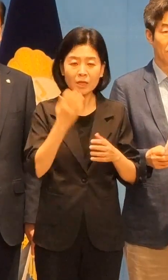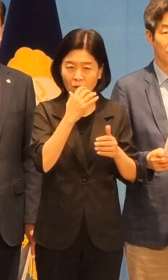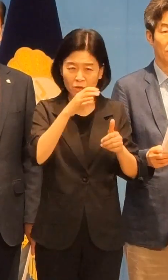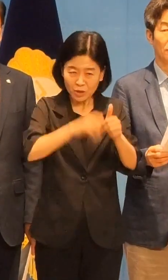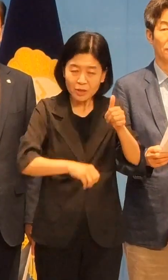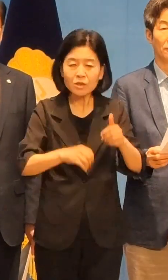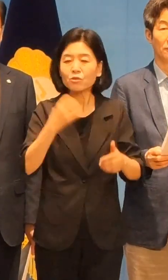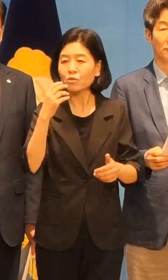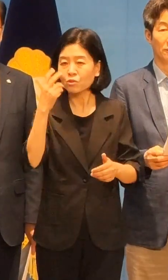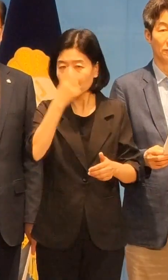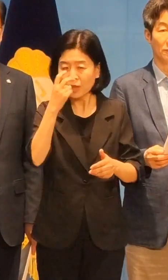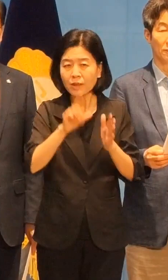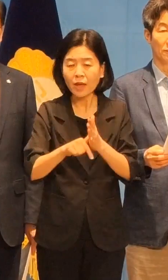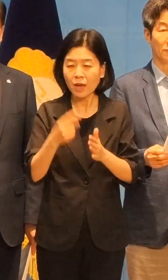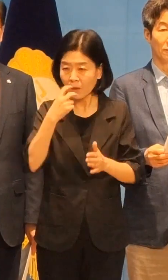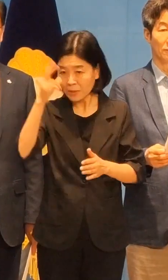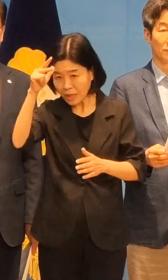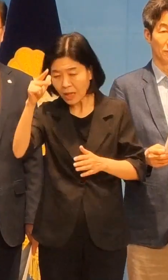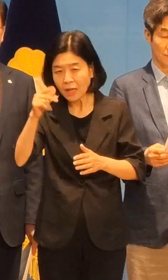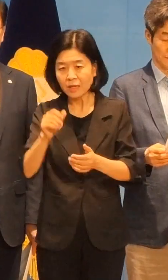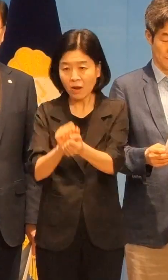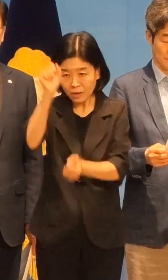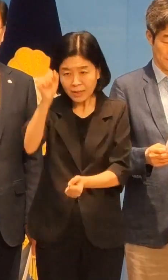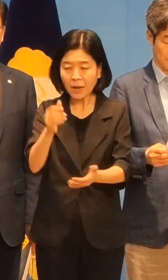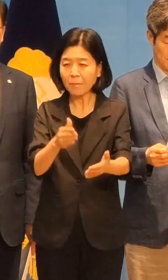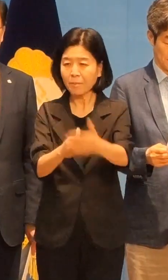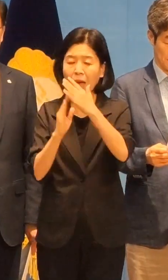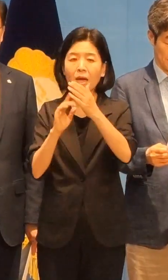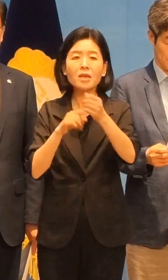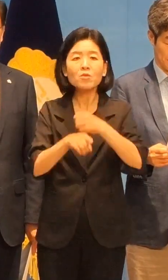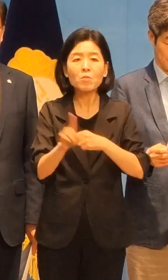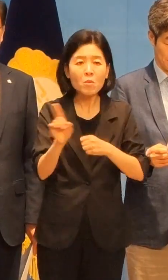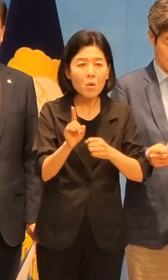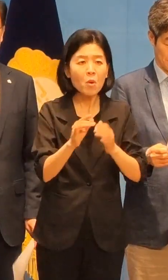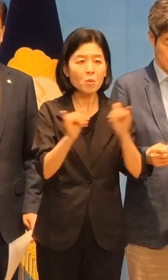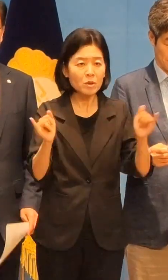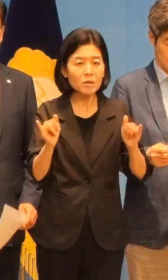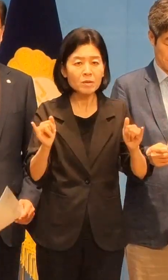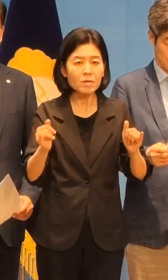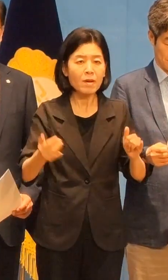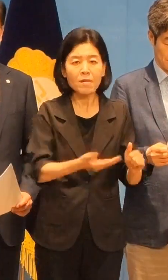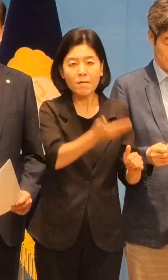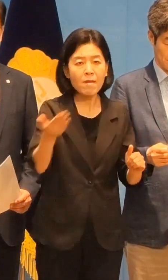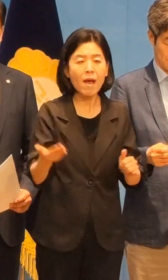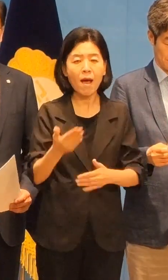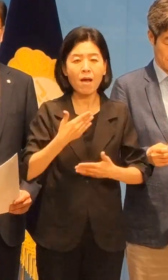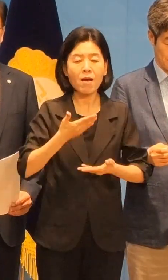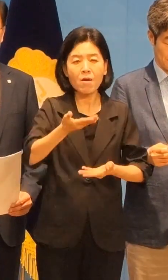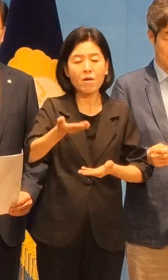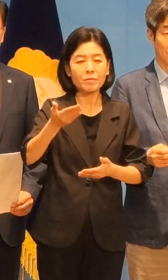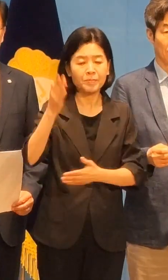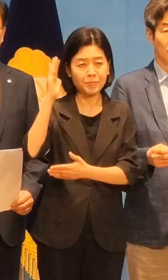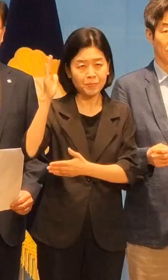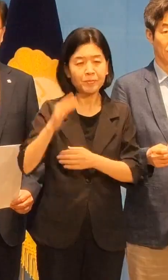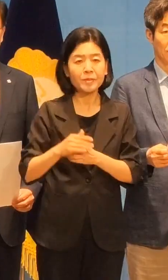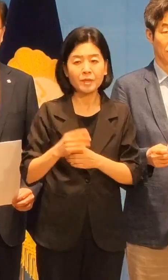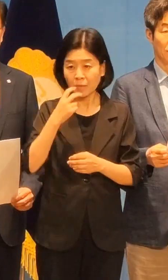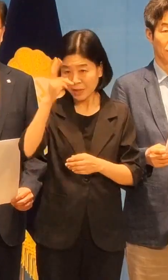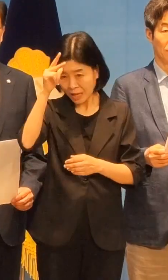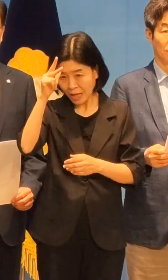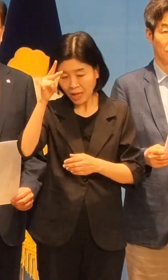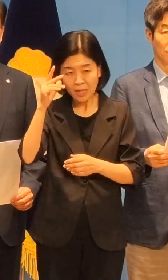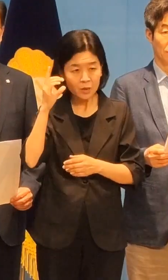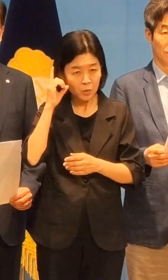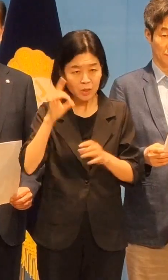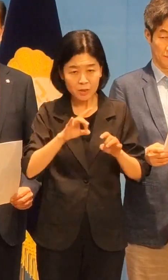검찰이 통신영장을 기각한 이유를 국민과 함께 묻기 위해 이 자리에 섰습니다. 검찰은 왜